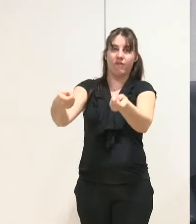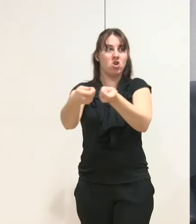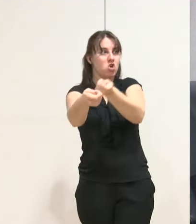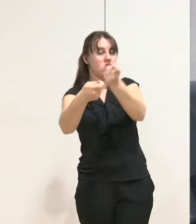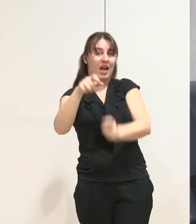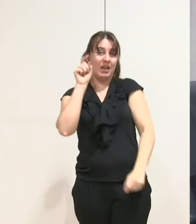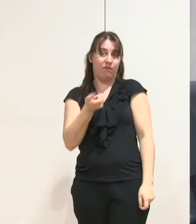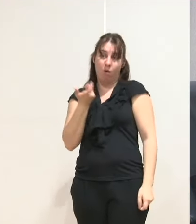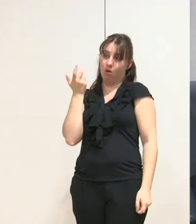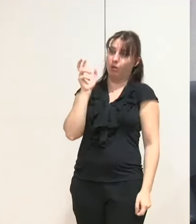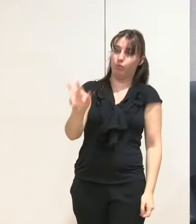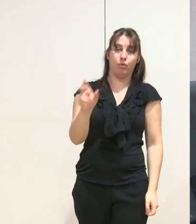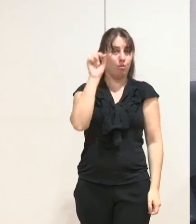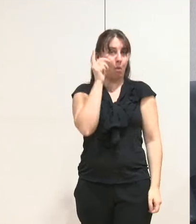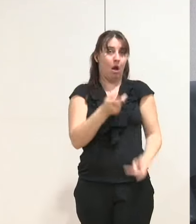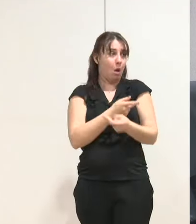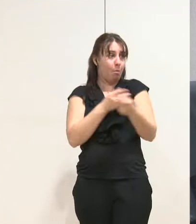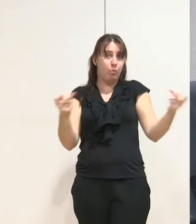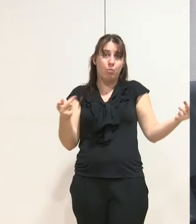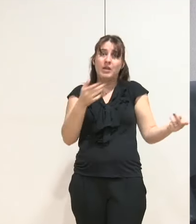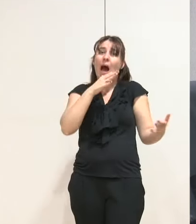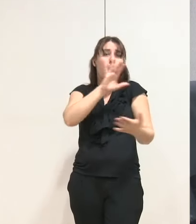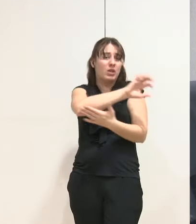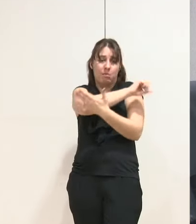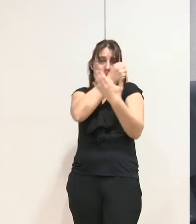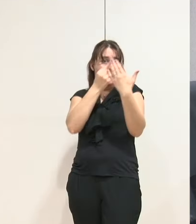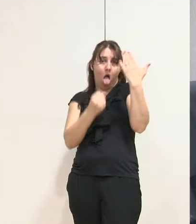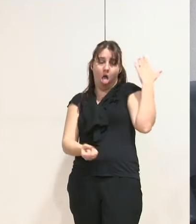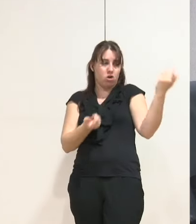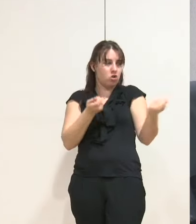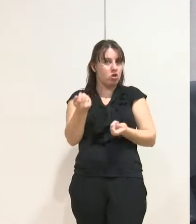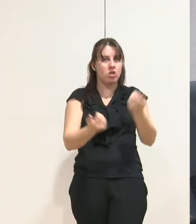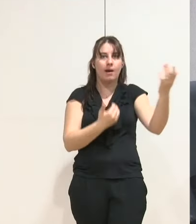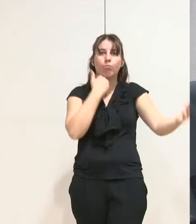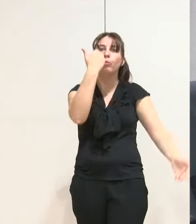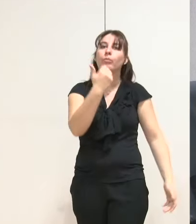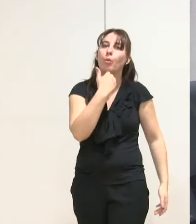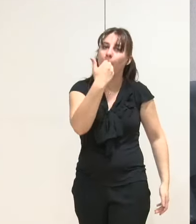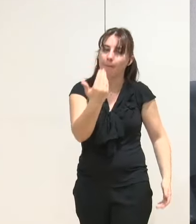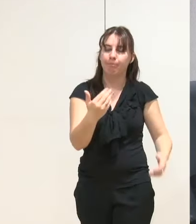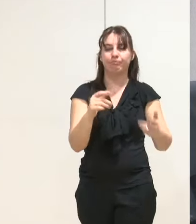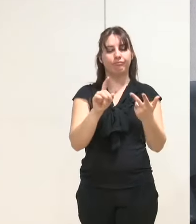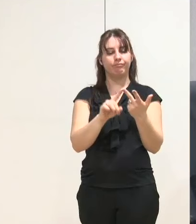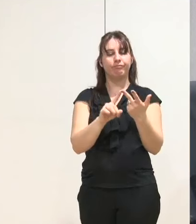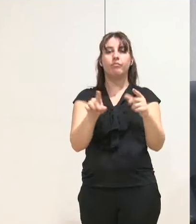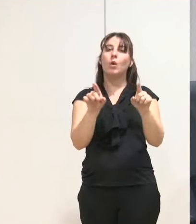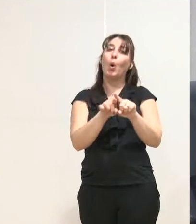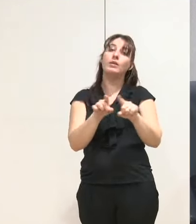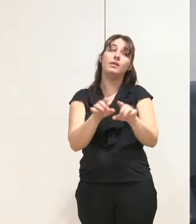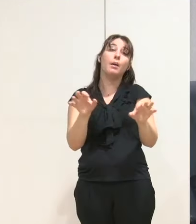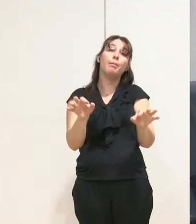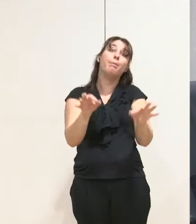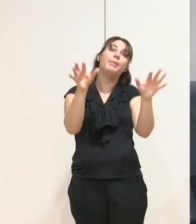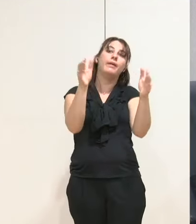tant la puissance publique s'avère incapable de le gérer et puis il y a la question de la fameuse